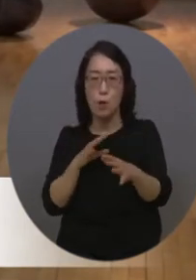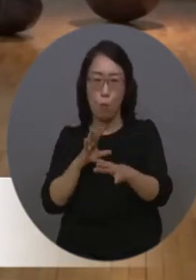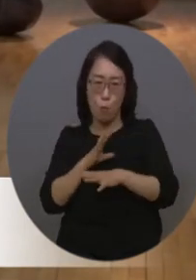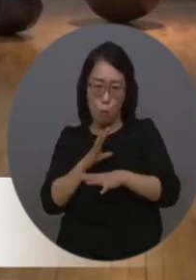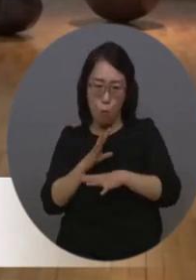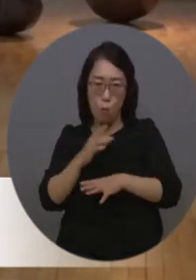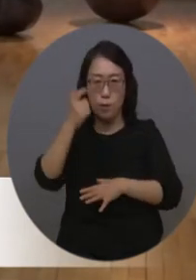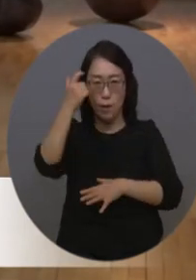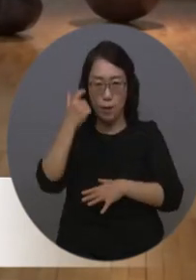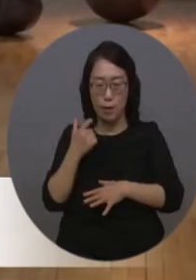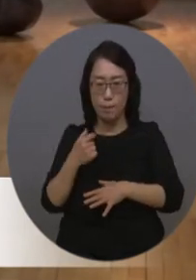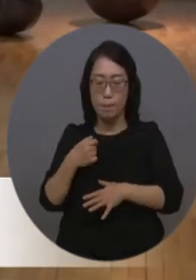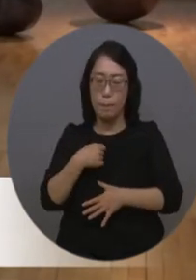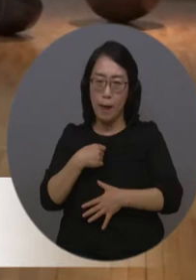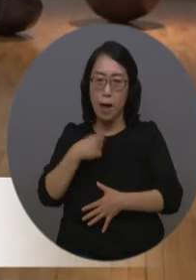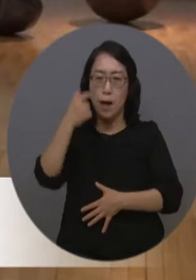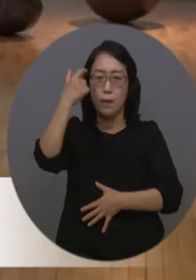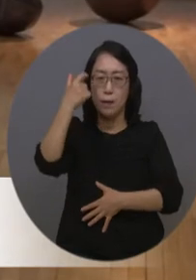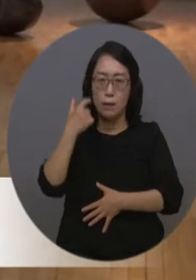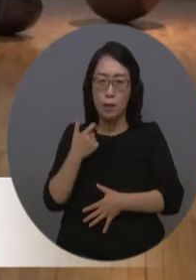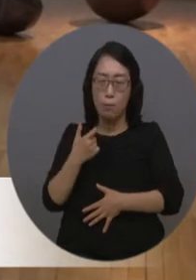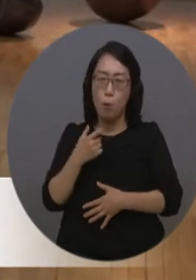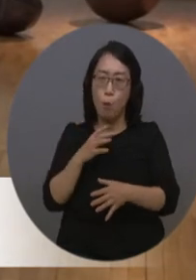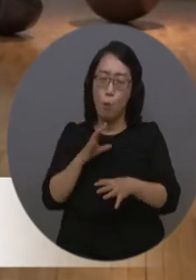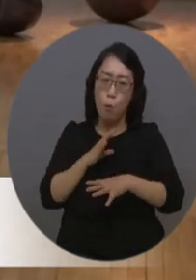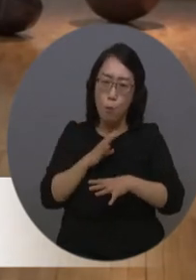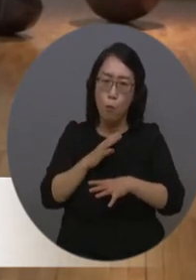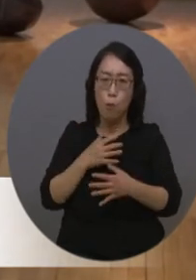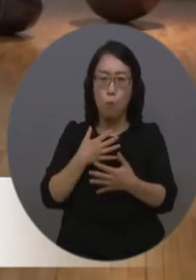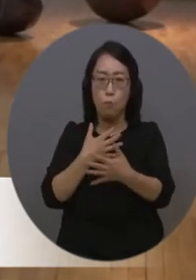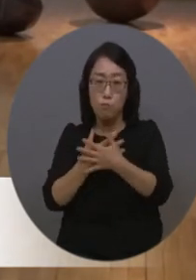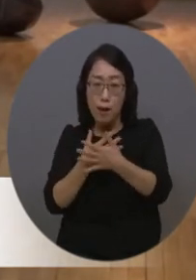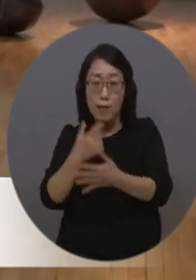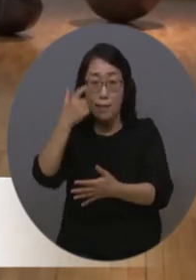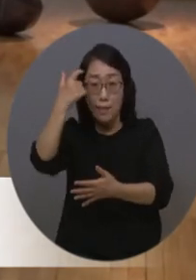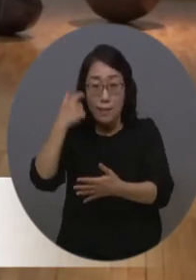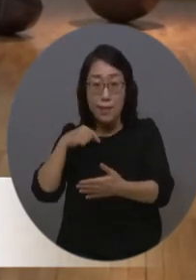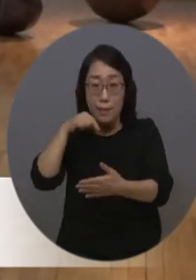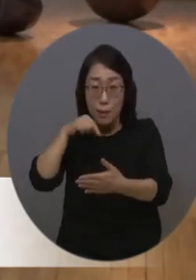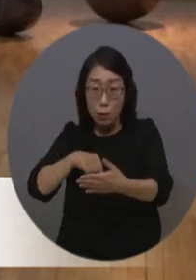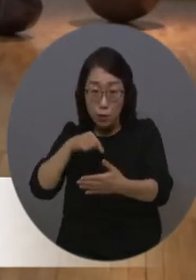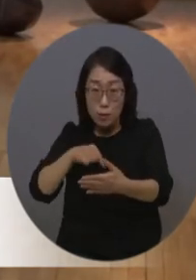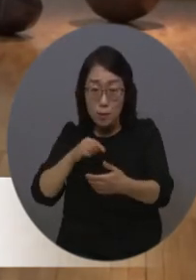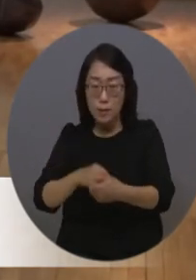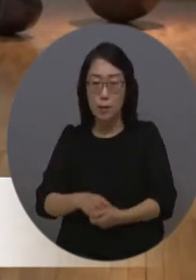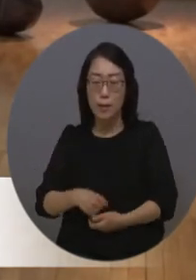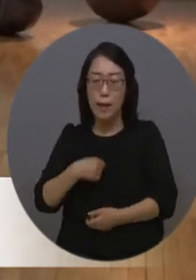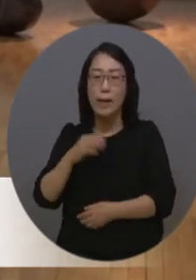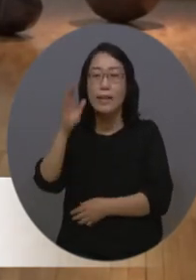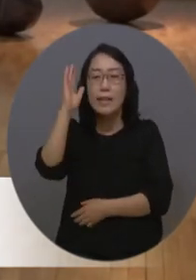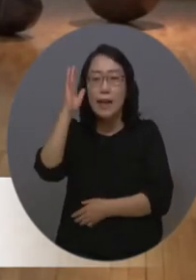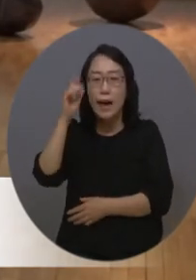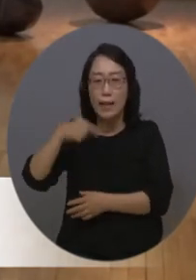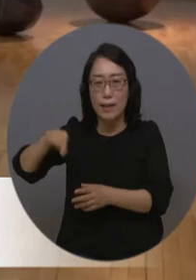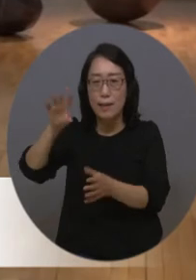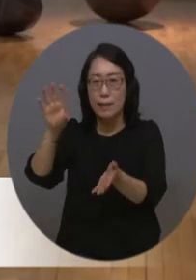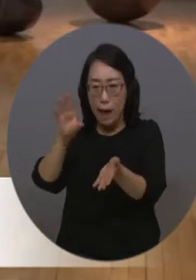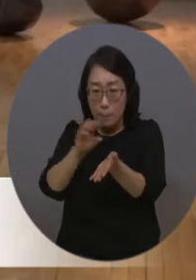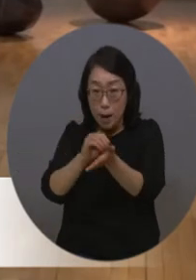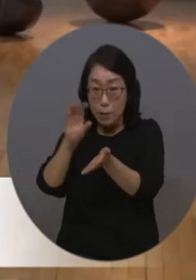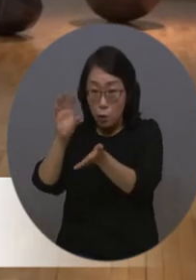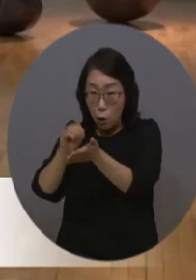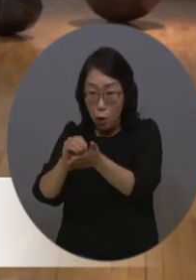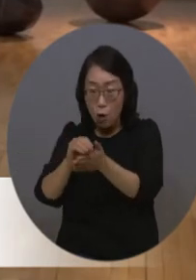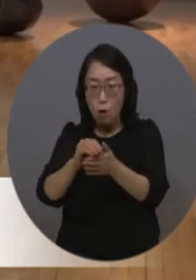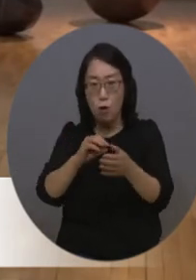하였는데요. 작가가 느끼는 공포나 불안이라는 감정들을 그 제 이야기 속에서 찾아내서